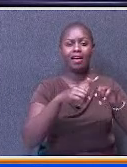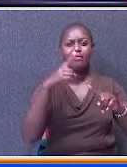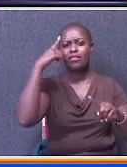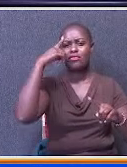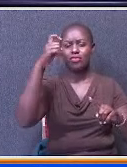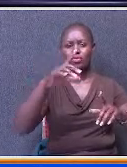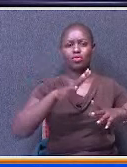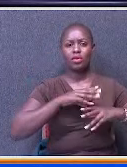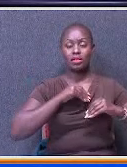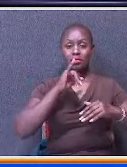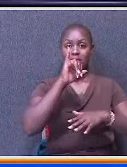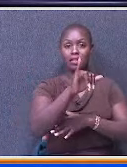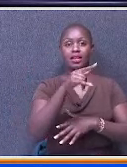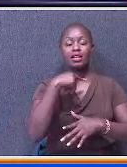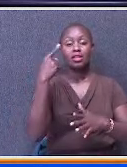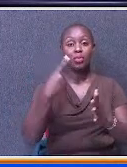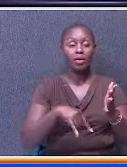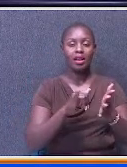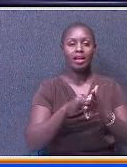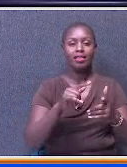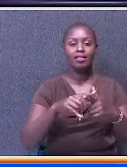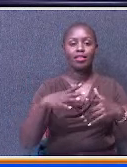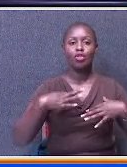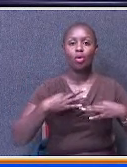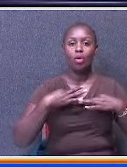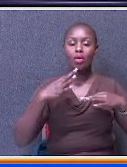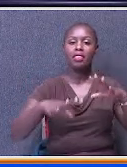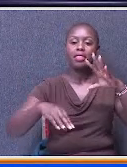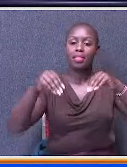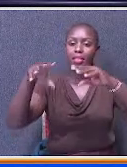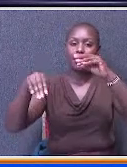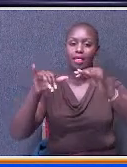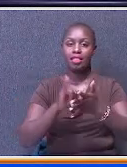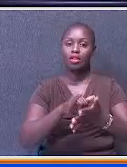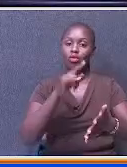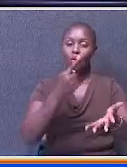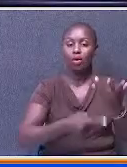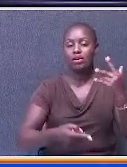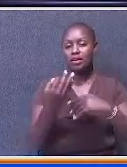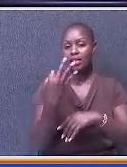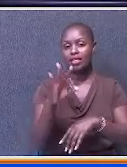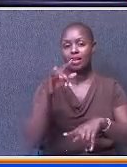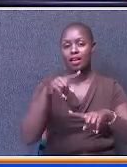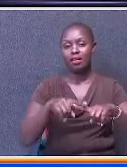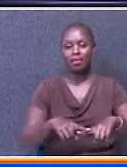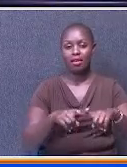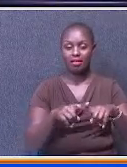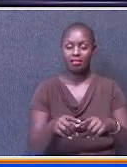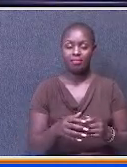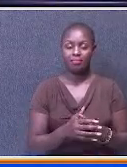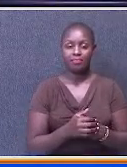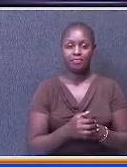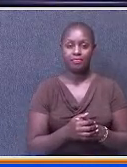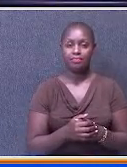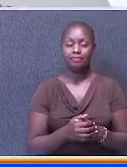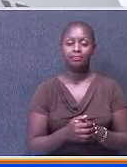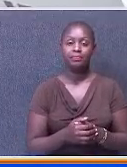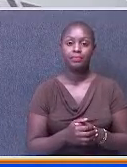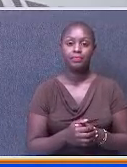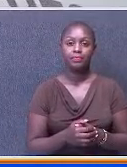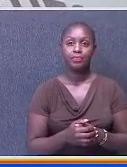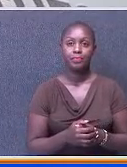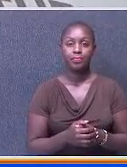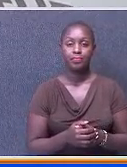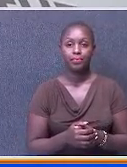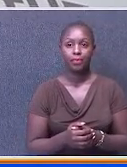hiyo wakisema kuwa mitumba ndio biashara wanayotegemea. Olo Hores na Uketo wa taarifa hiyo.